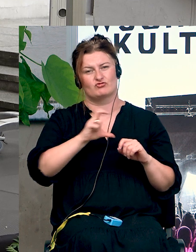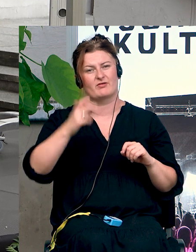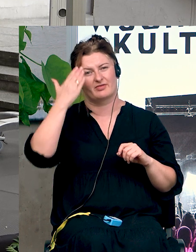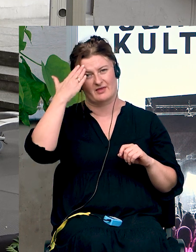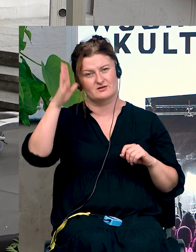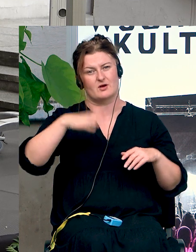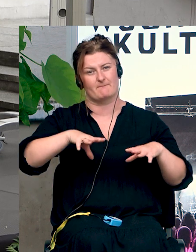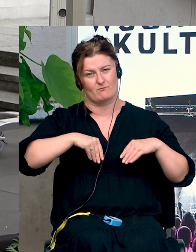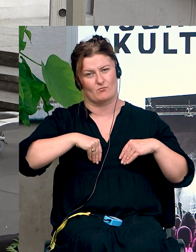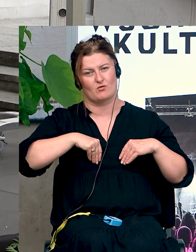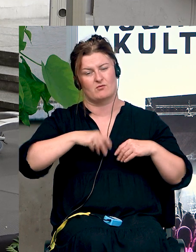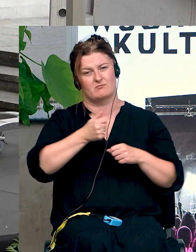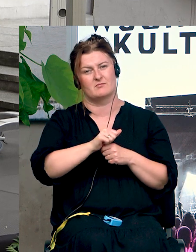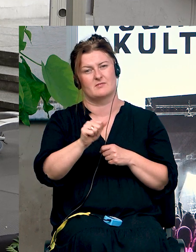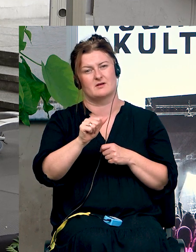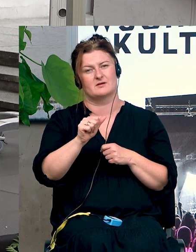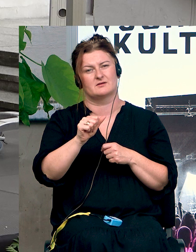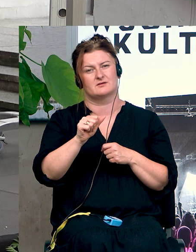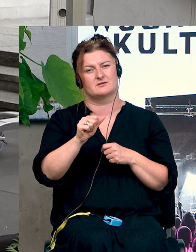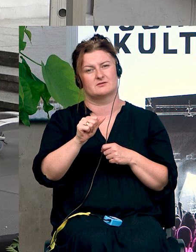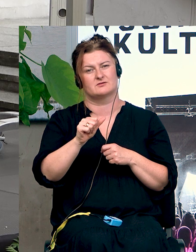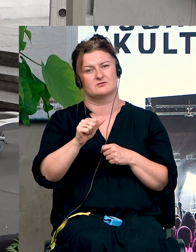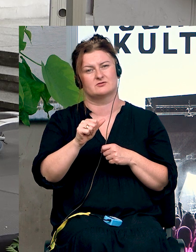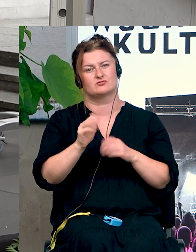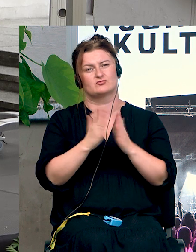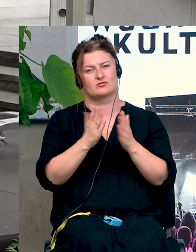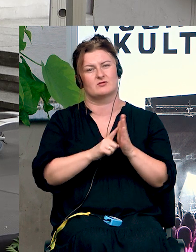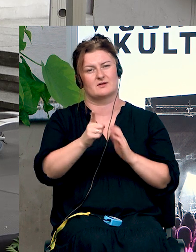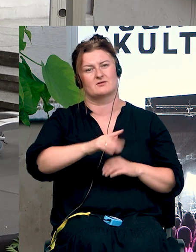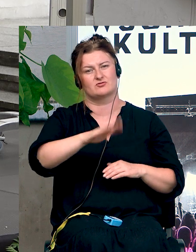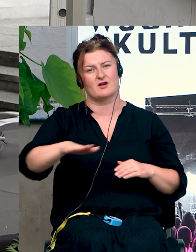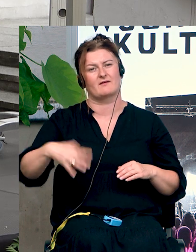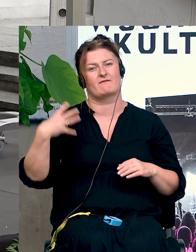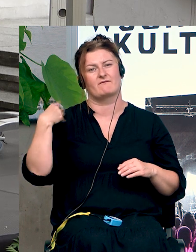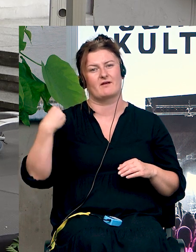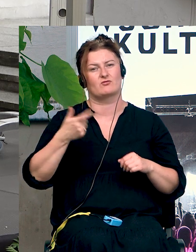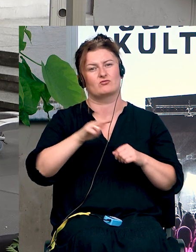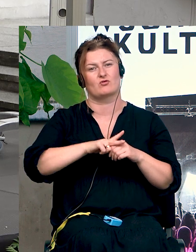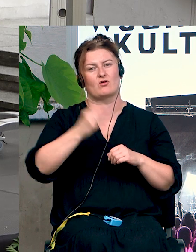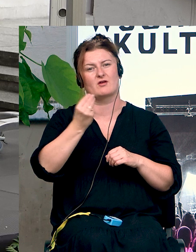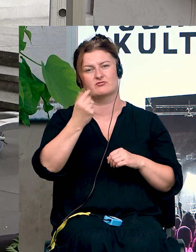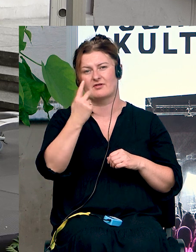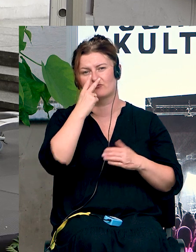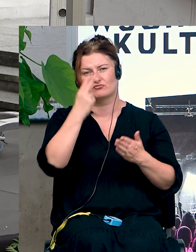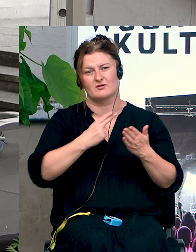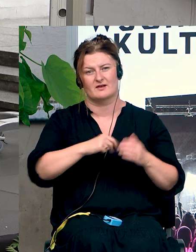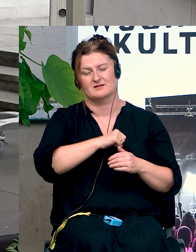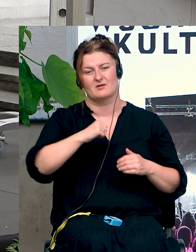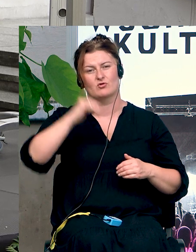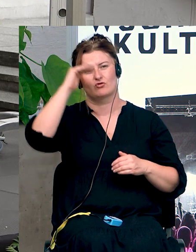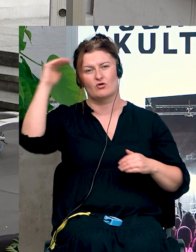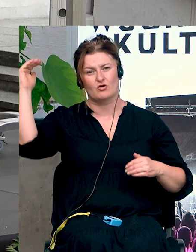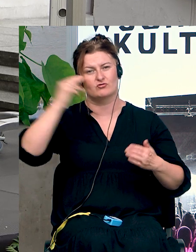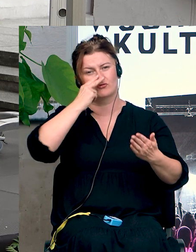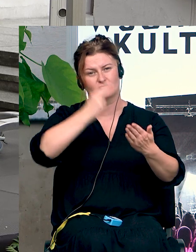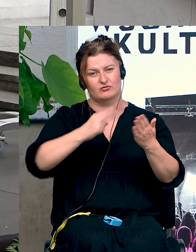не читають самі. Тож дорослі, читаючи з своїми дітьми цю книжку, будуть відкривати для себе додатковий рівень